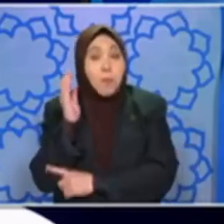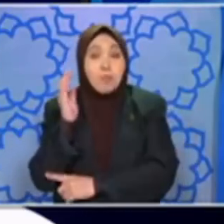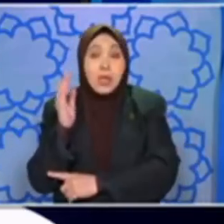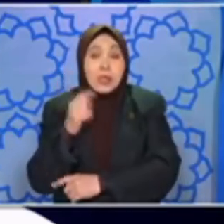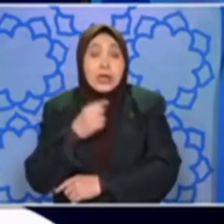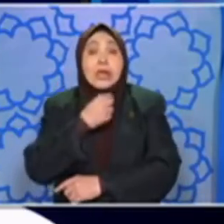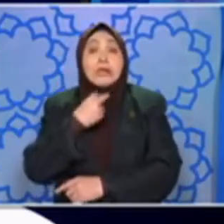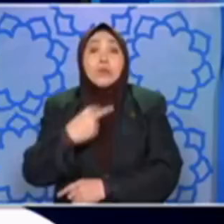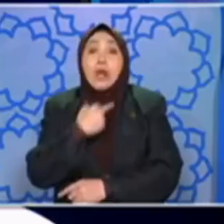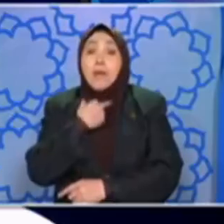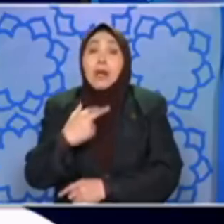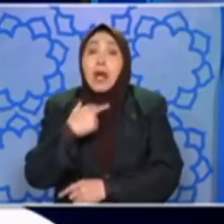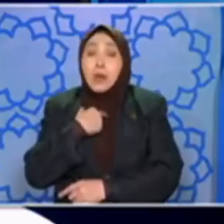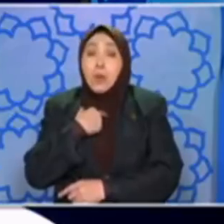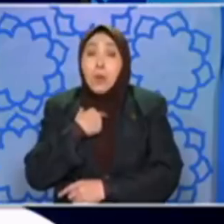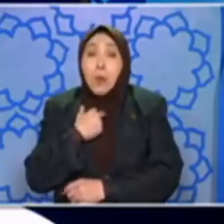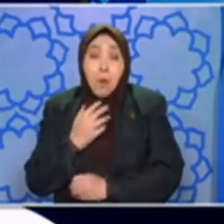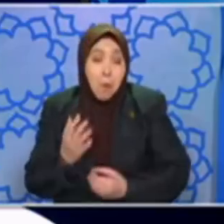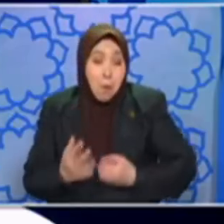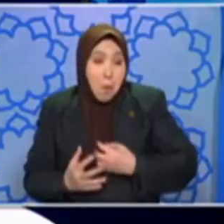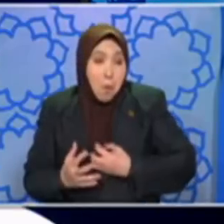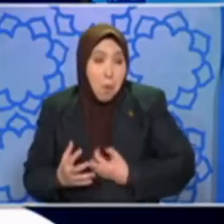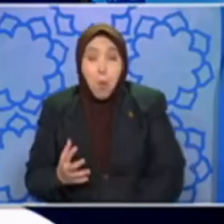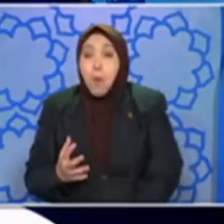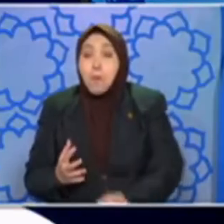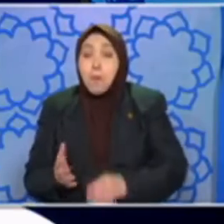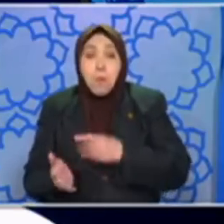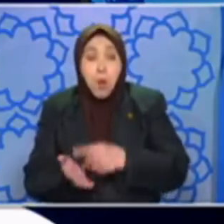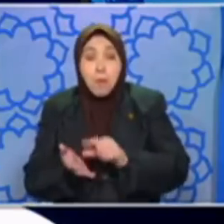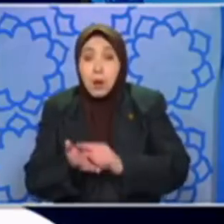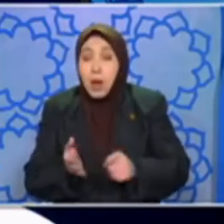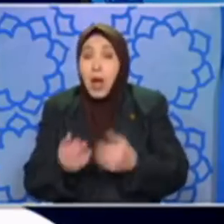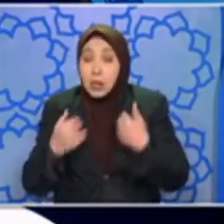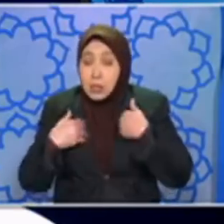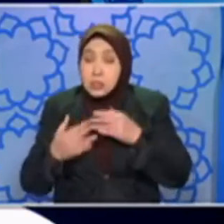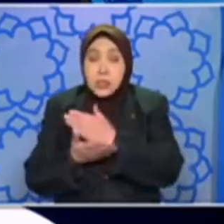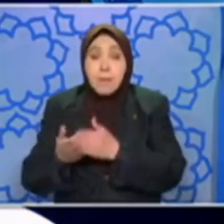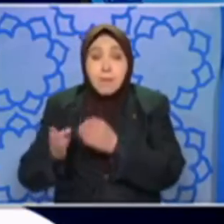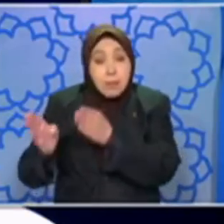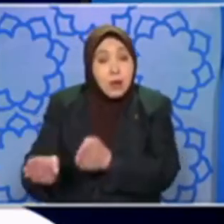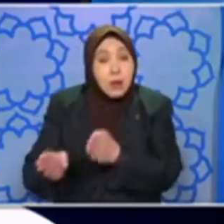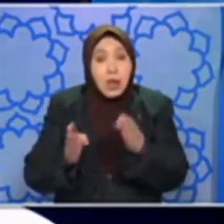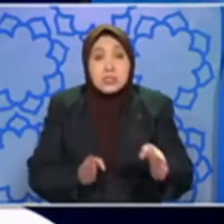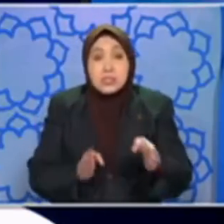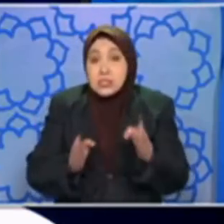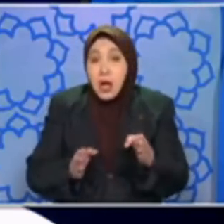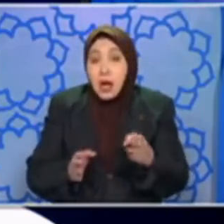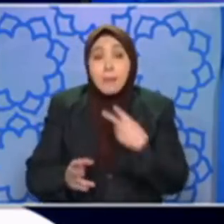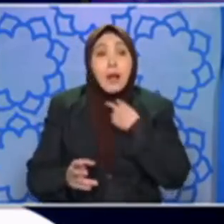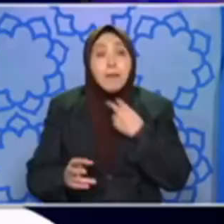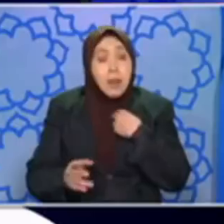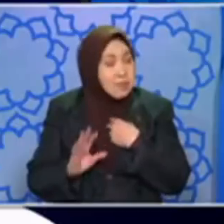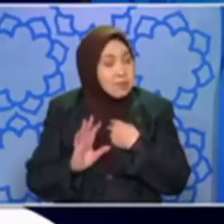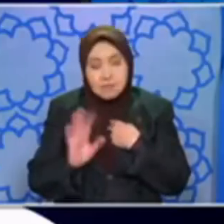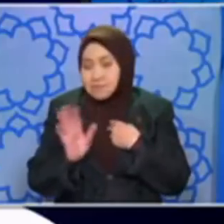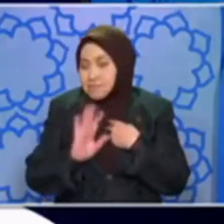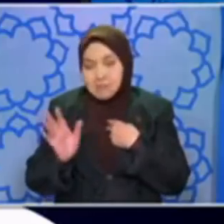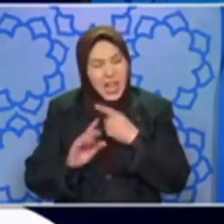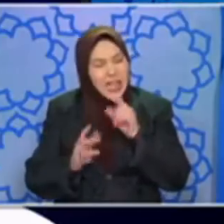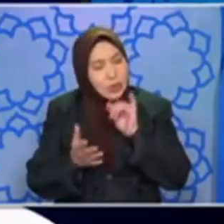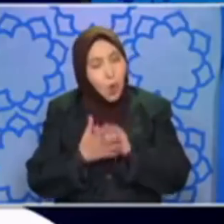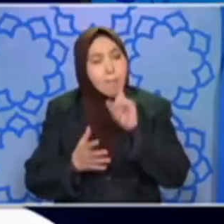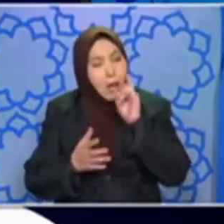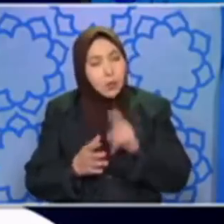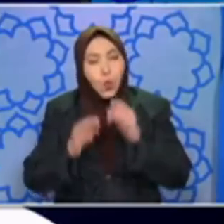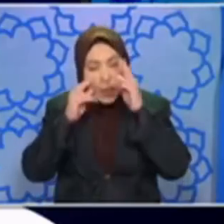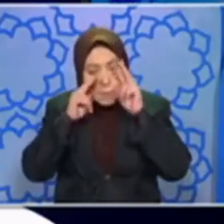ya, ataupun ada yang sampai tahap merancang, maksudnya merancang yang tidak dibenarkan, itu perlu kita beri perhatian. Ya, yang